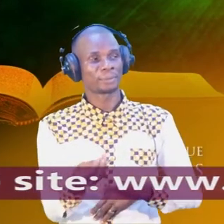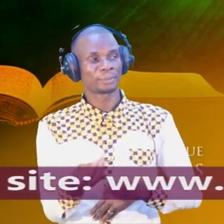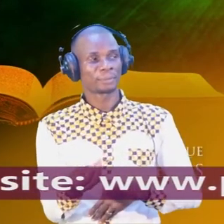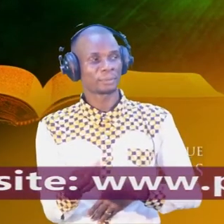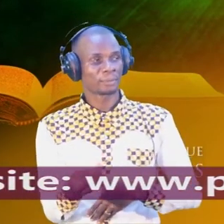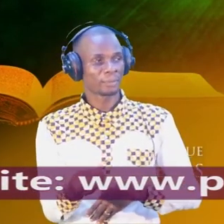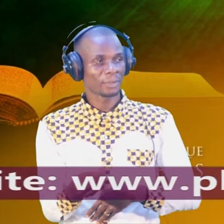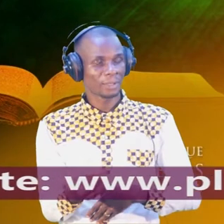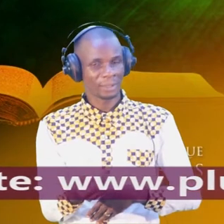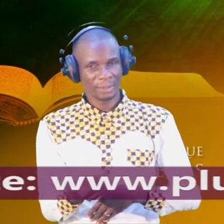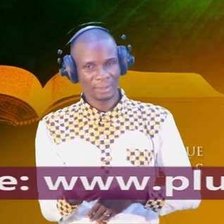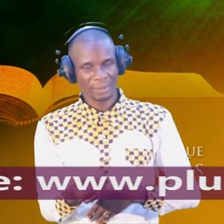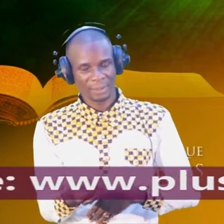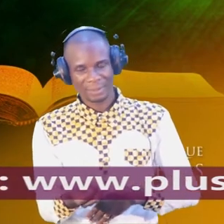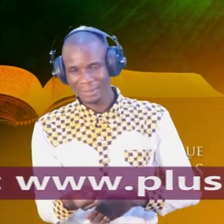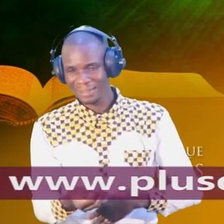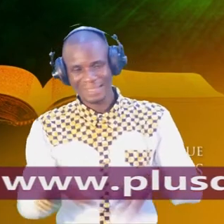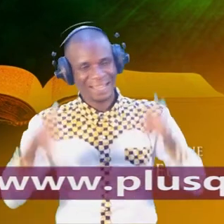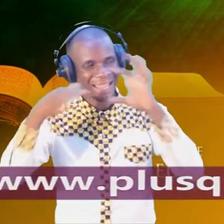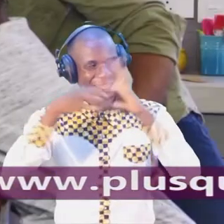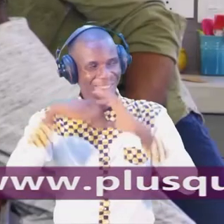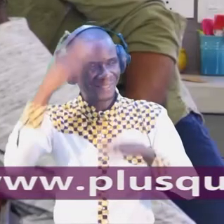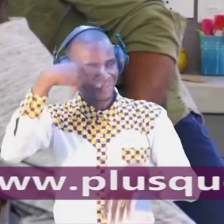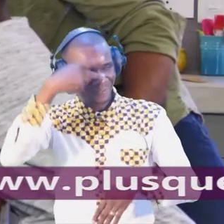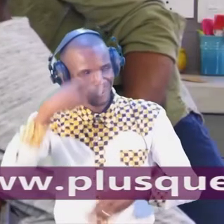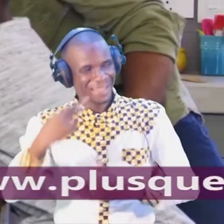inchi upewayo na Bwana Mungu wako.